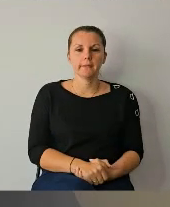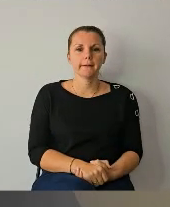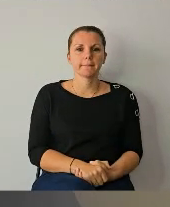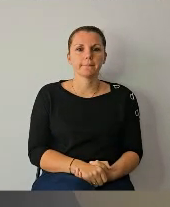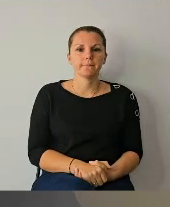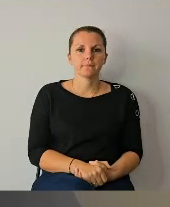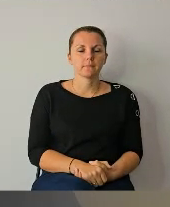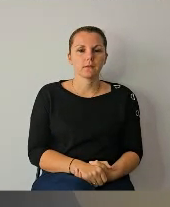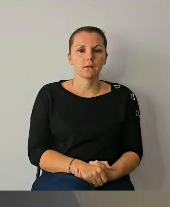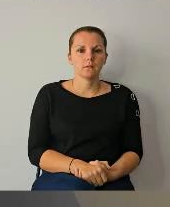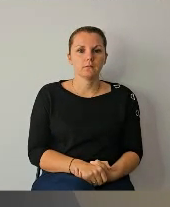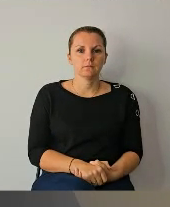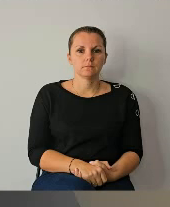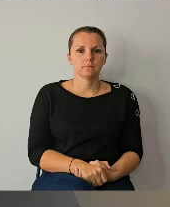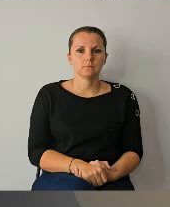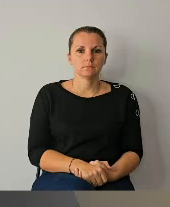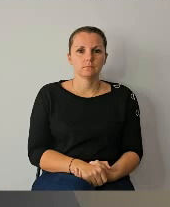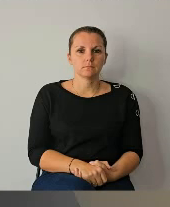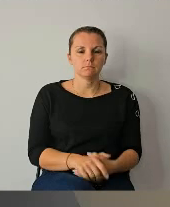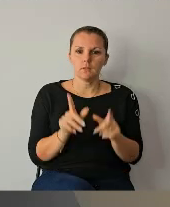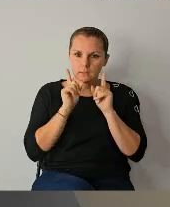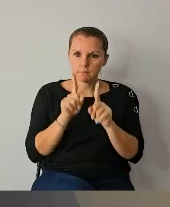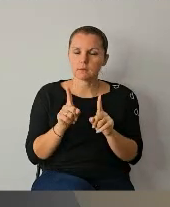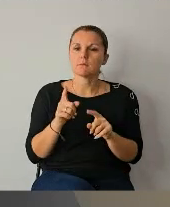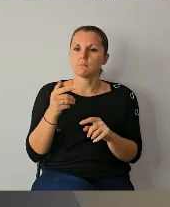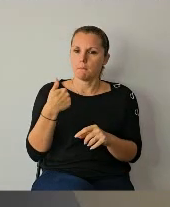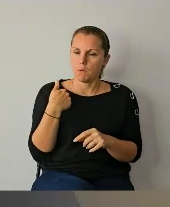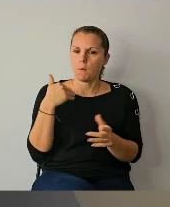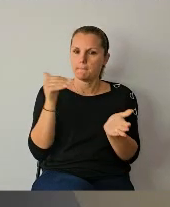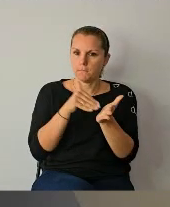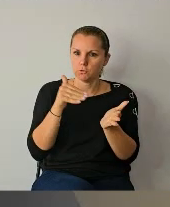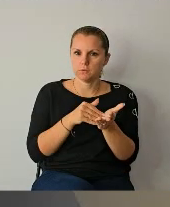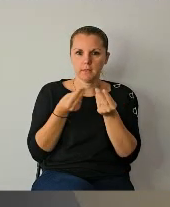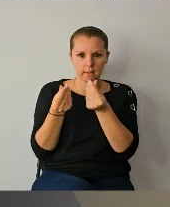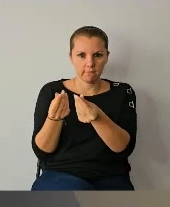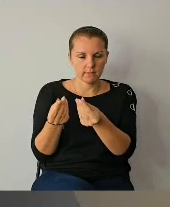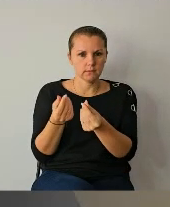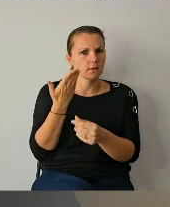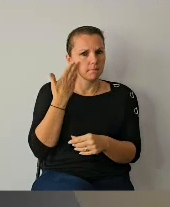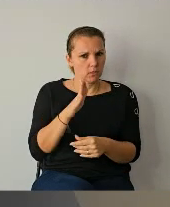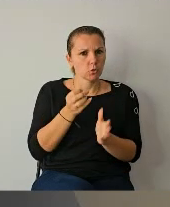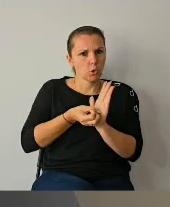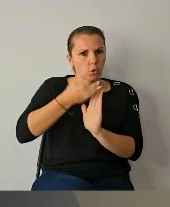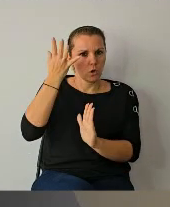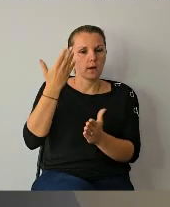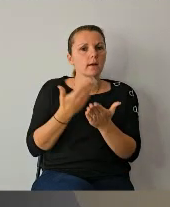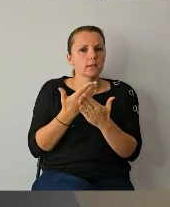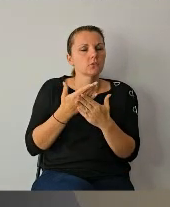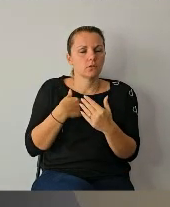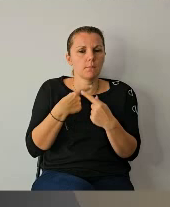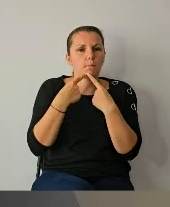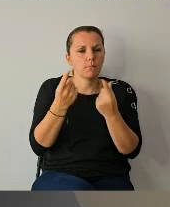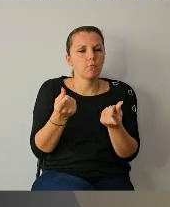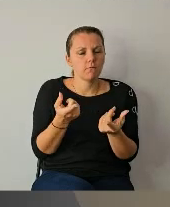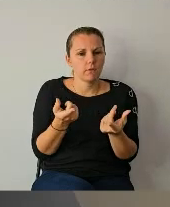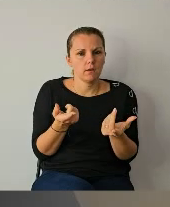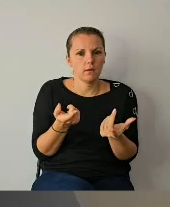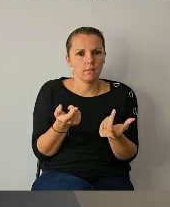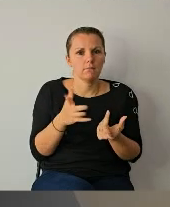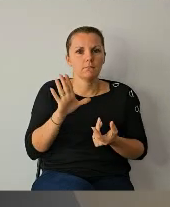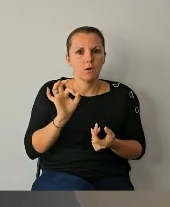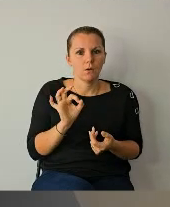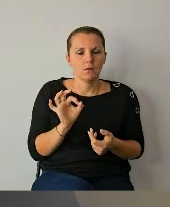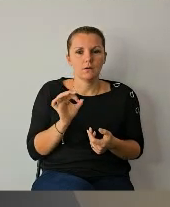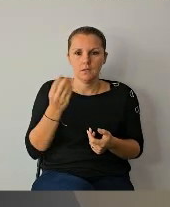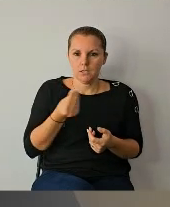I naprawdę była to niezbędna inwestycja, bardzo kosztowna. Dlaczego to mówię? Ponieważ, no jeszcze